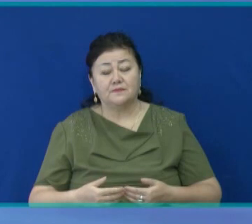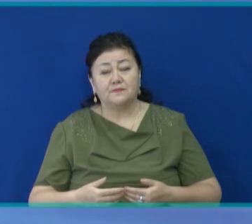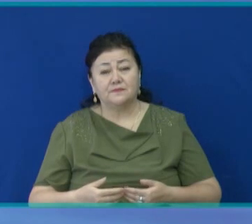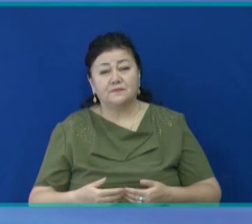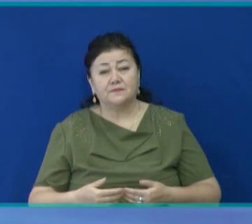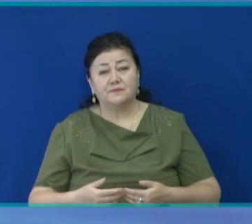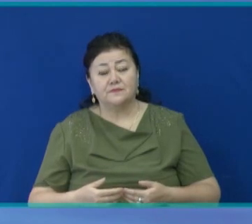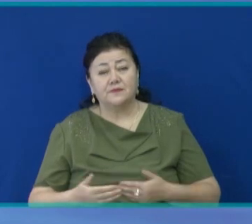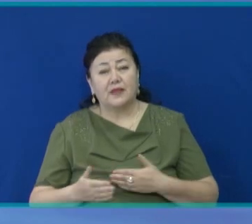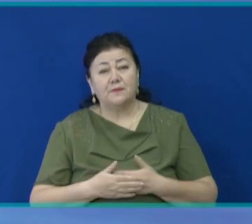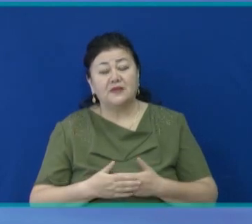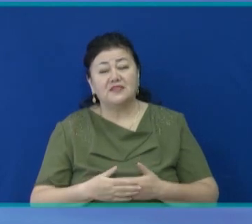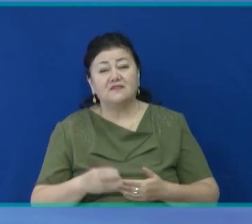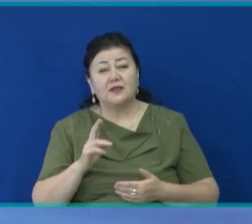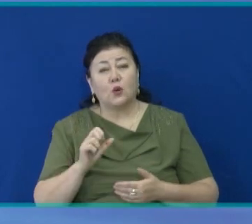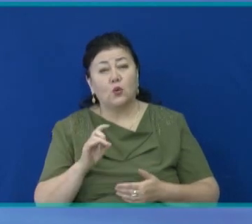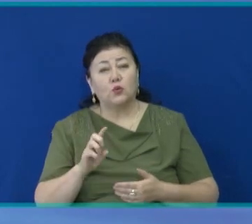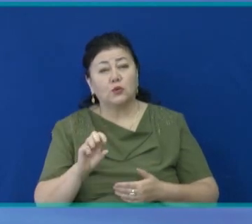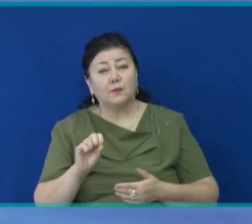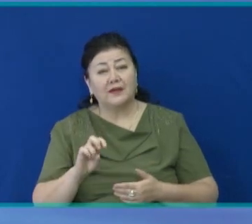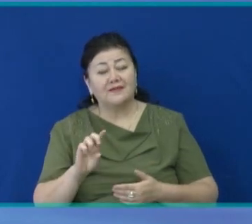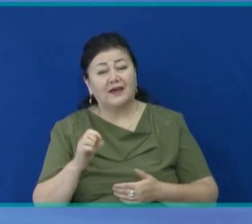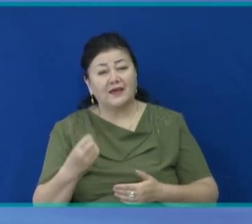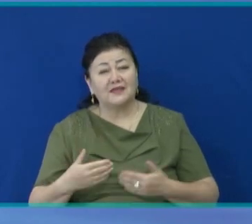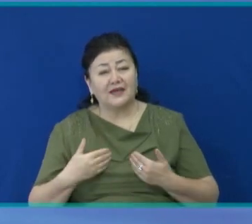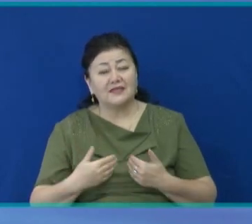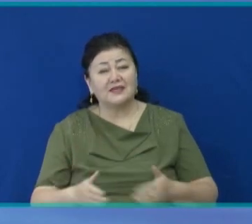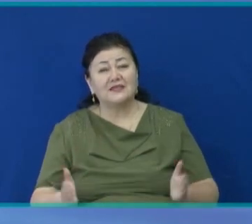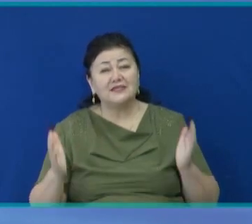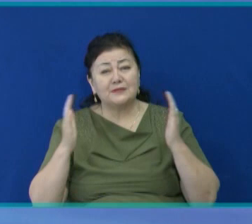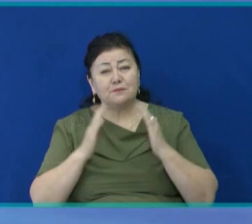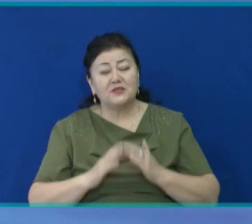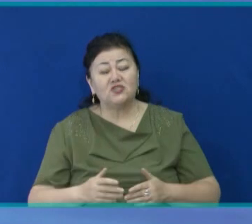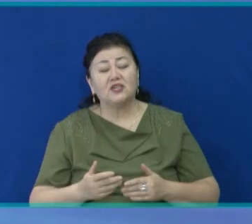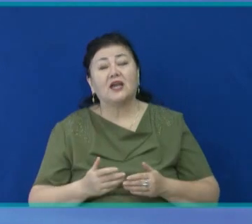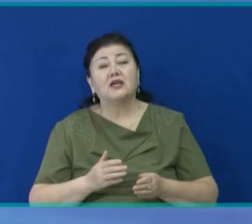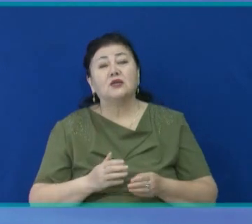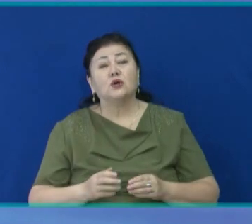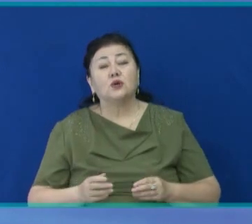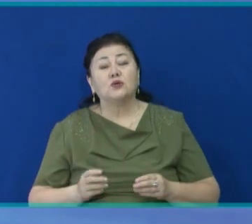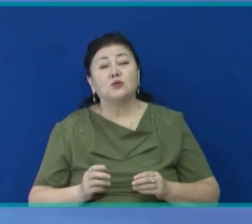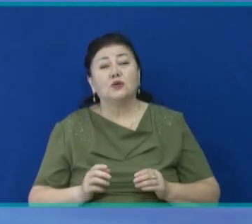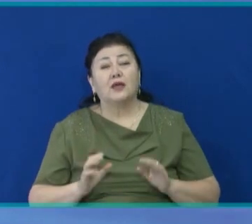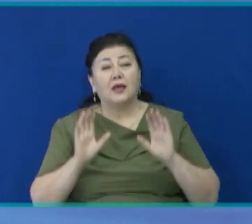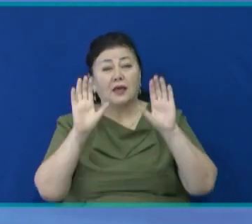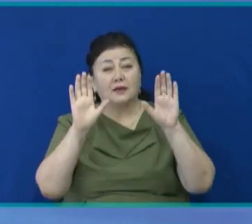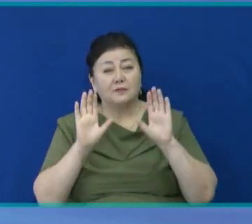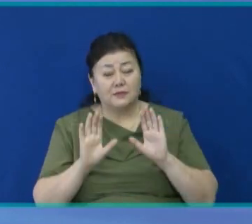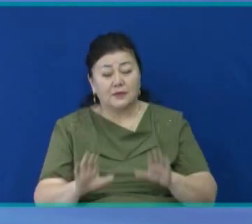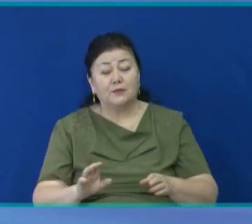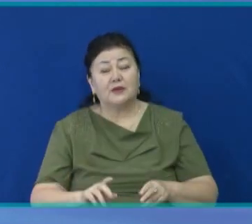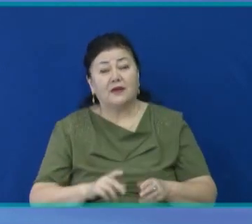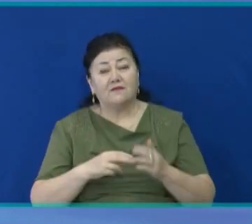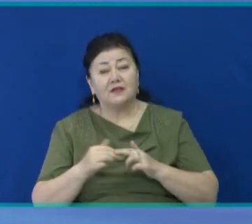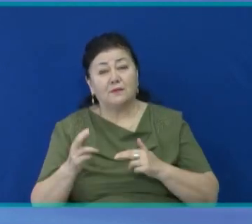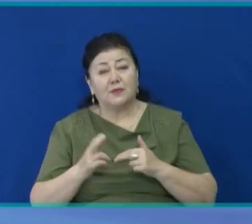В преддверии Курбан-Айта в Бесхарагае открылась новая мечеть, соответствующая современным стандартам. Она стала одной из самых красивых мечетей